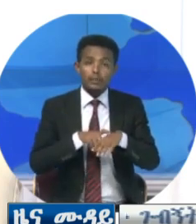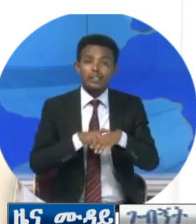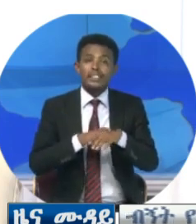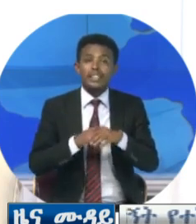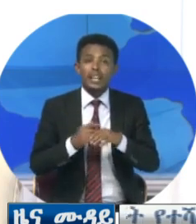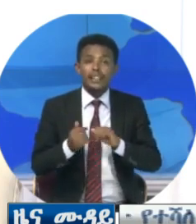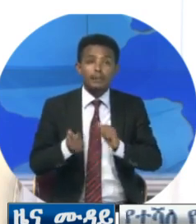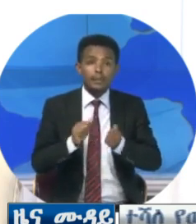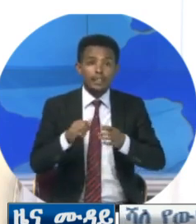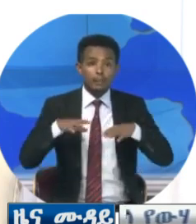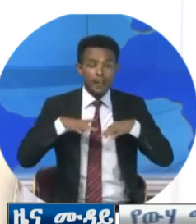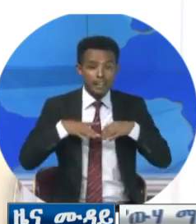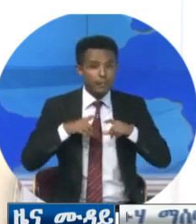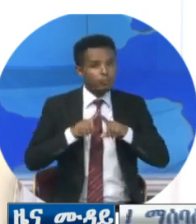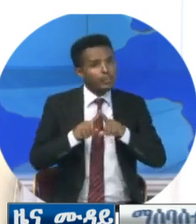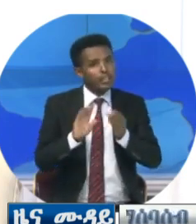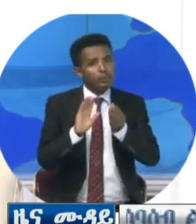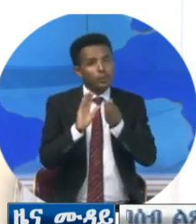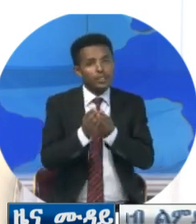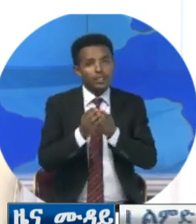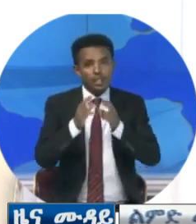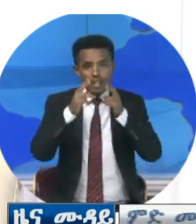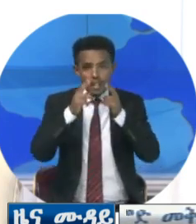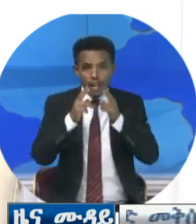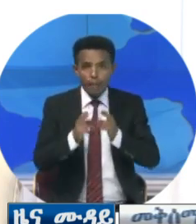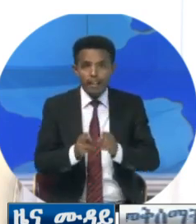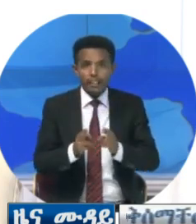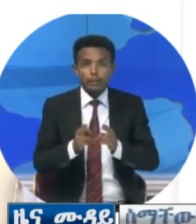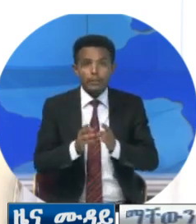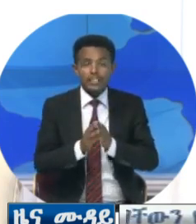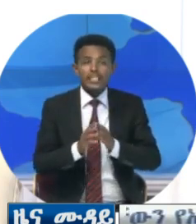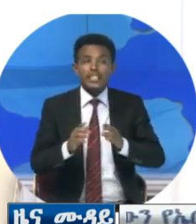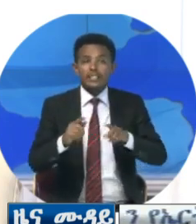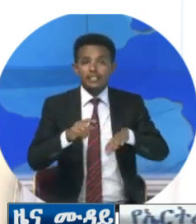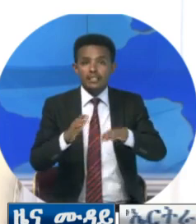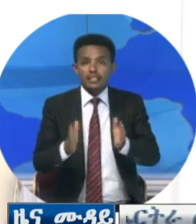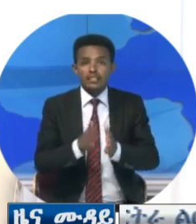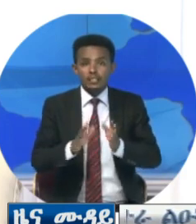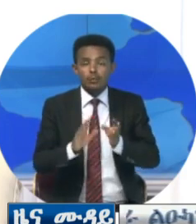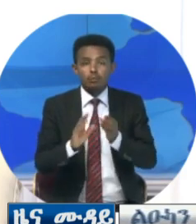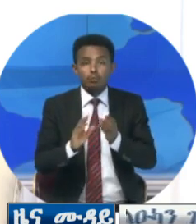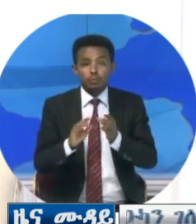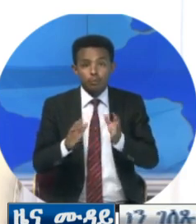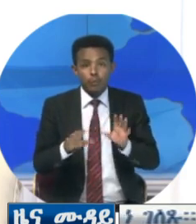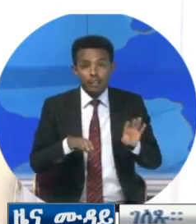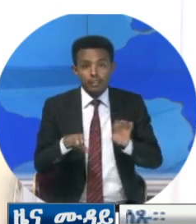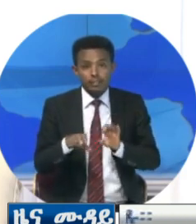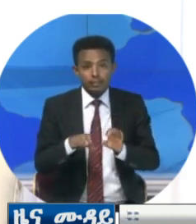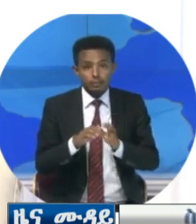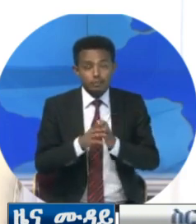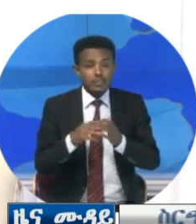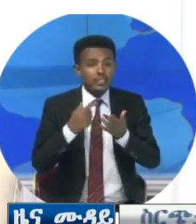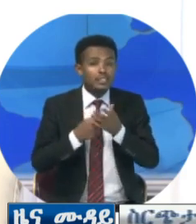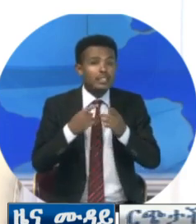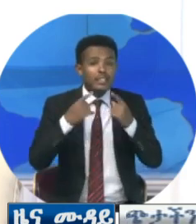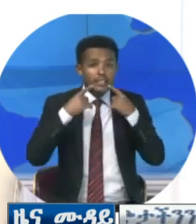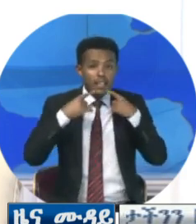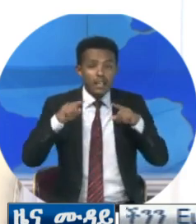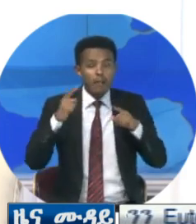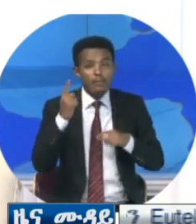በተለየ መንገድ ለማክበር በዝግጅት ውስጥ ባለንበት ሰዓት ይህን ዜና መስማታችን በጣም